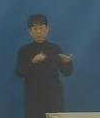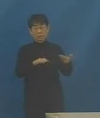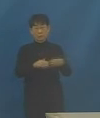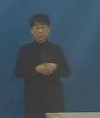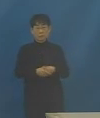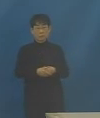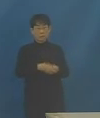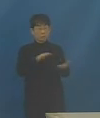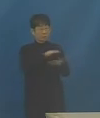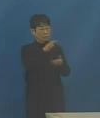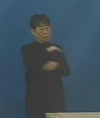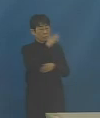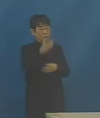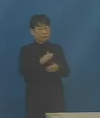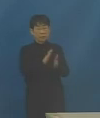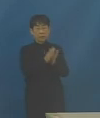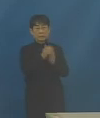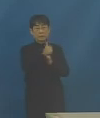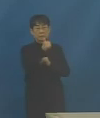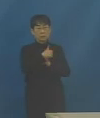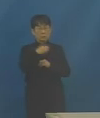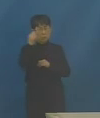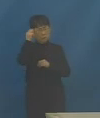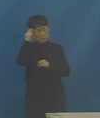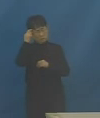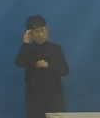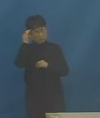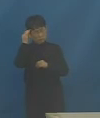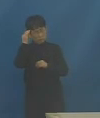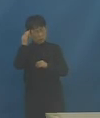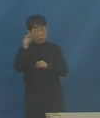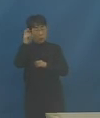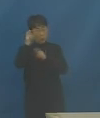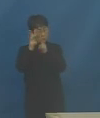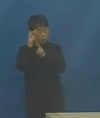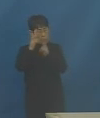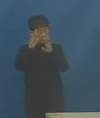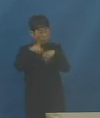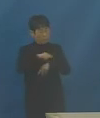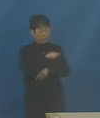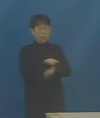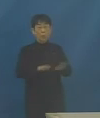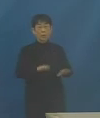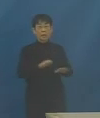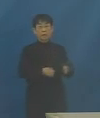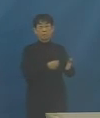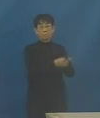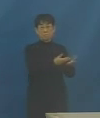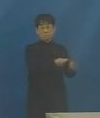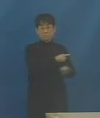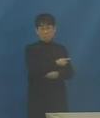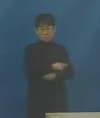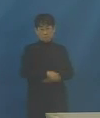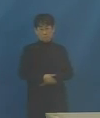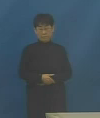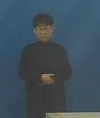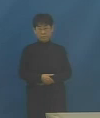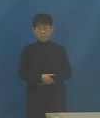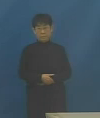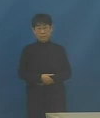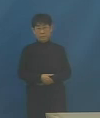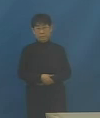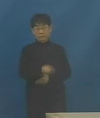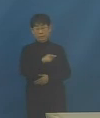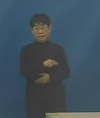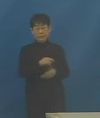丸山ちーもだいぶずっと悩まれておられましたけれどもこのたび決断をされたということでありまして総理に当たり